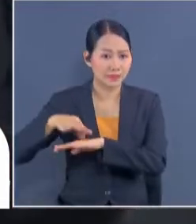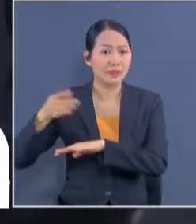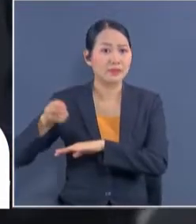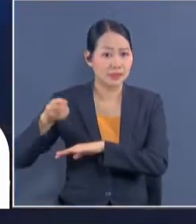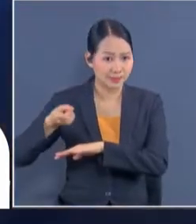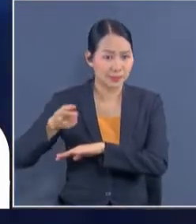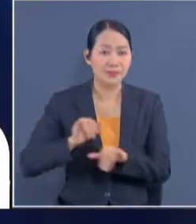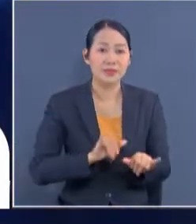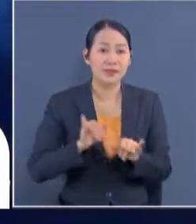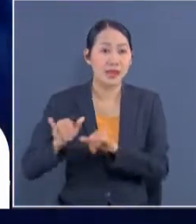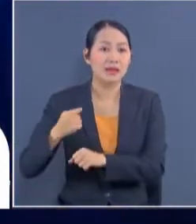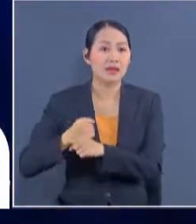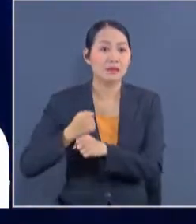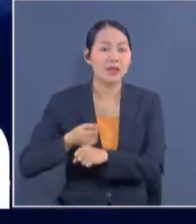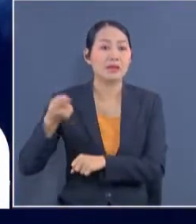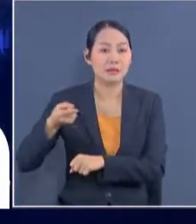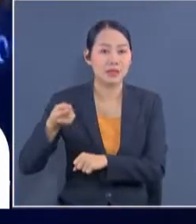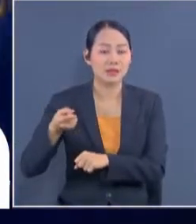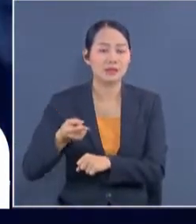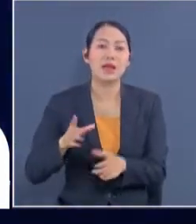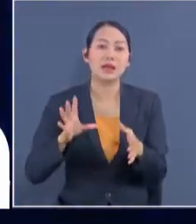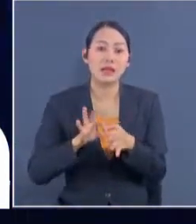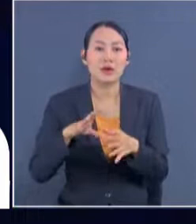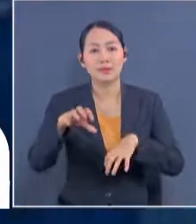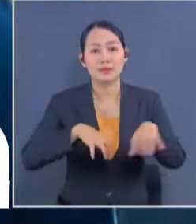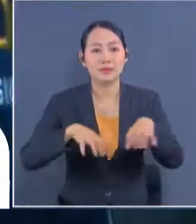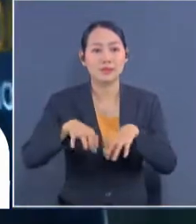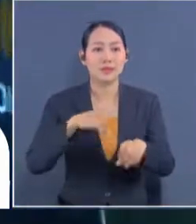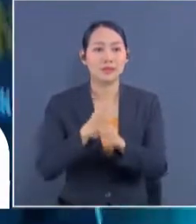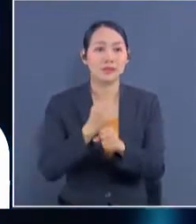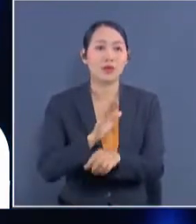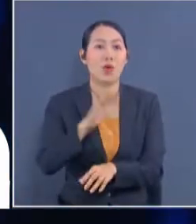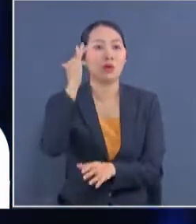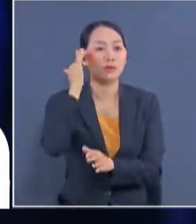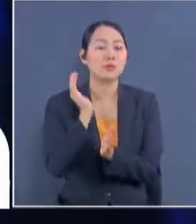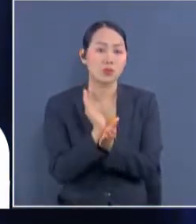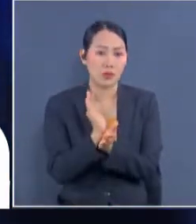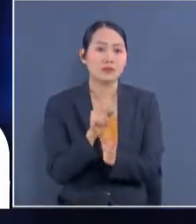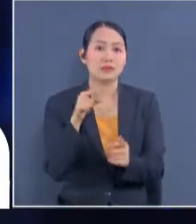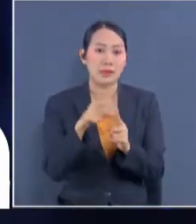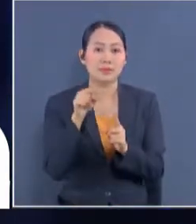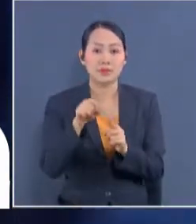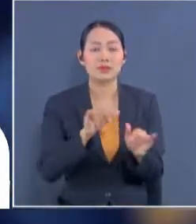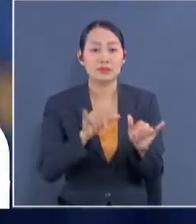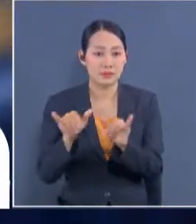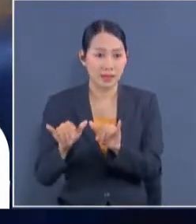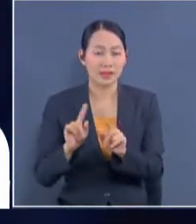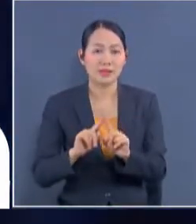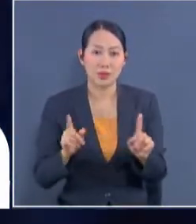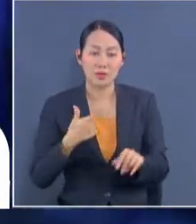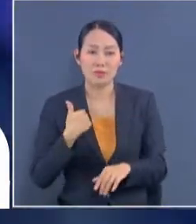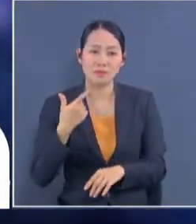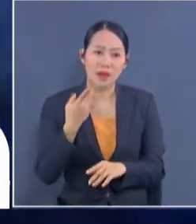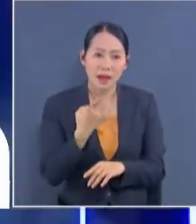เป็นเพียงเรื่องของการปรับกำลังส่วนการตั้งคณะกรรมการสอบข้อเท็จจริงก็เป็นเรื่องของผู้บังคับบัญชาครับซึ่งตอน